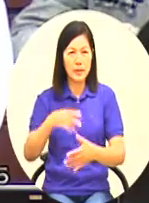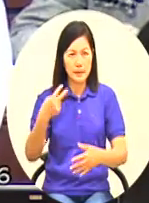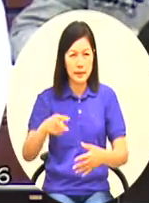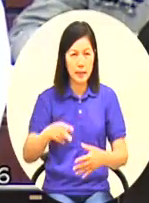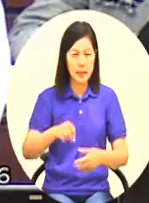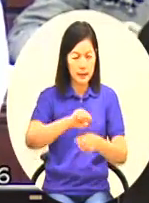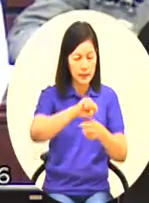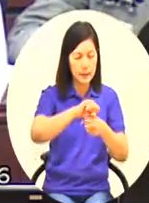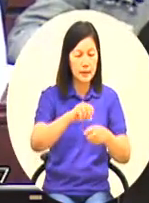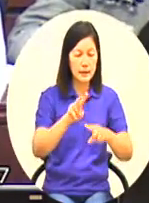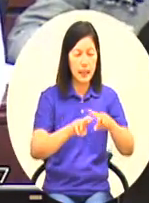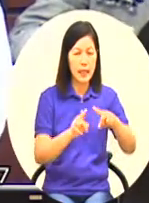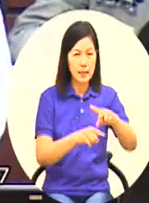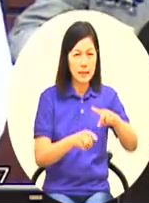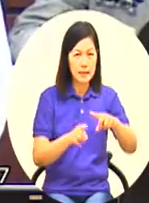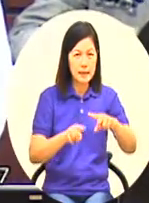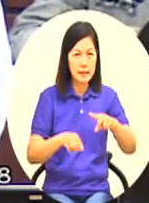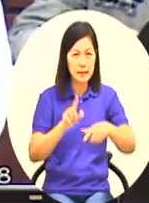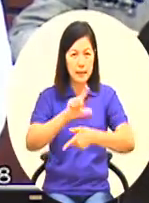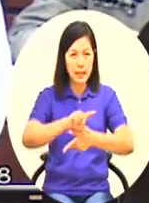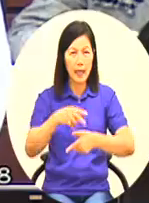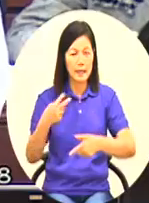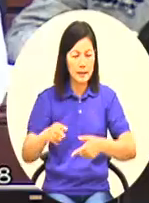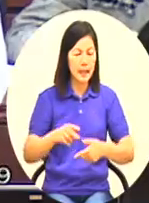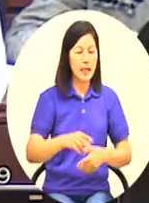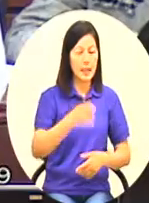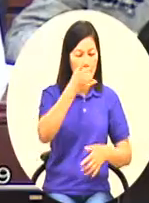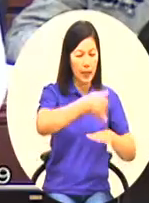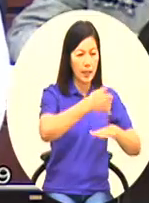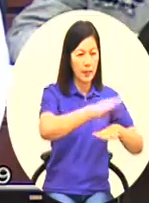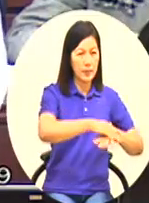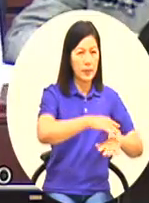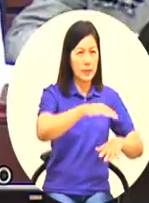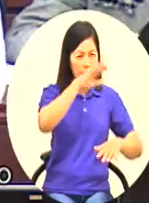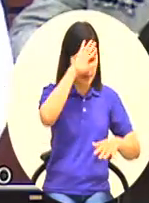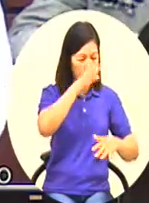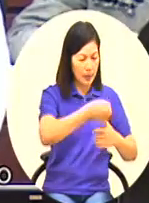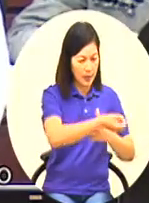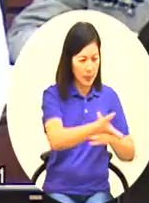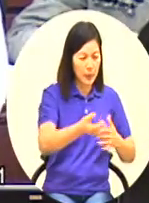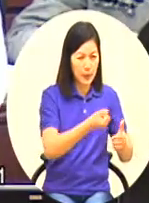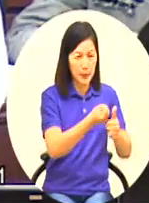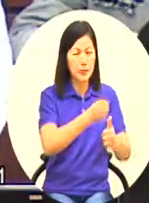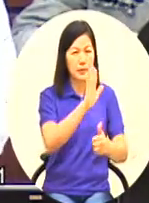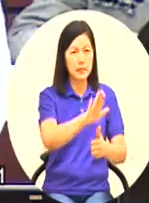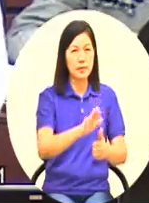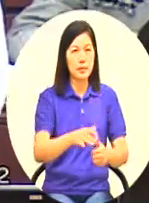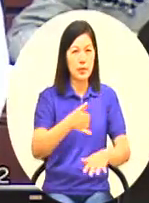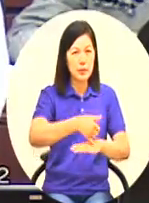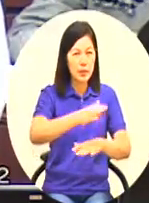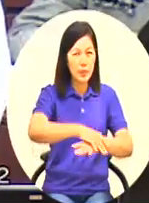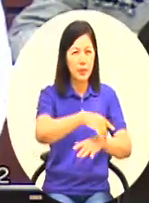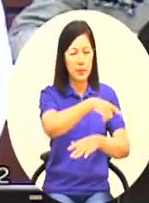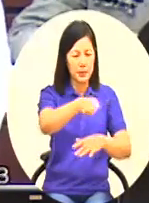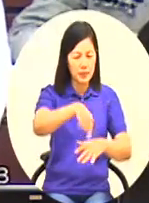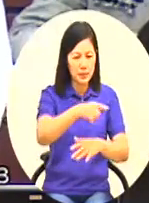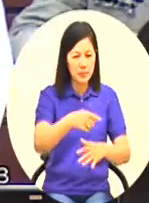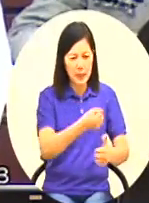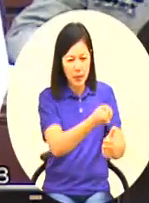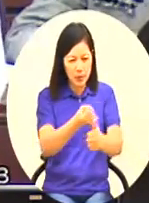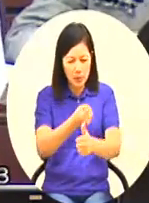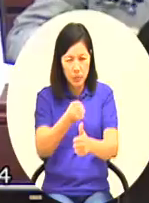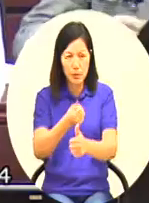即个物件，咱若讲登革热控制要好，吼，咱个滋生源，咱即个蚊啊吼，尤其斑蚊遮个物件，当控制要好